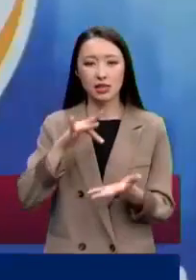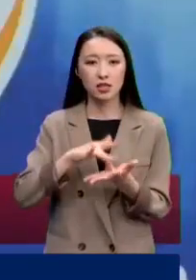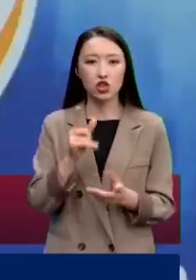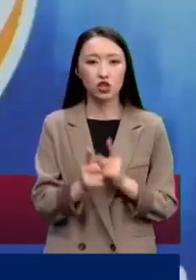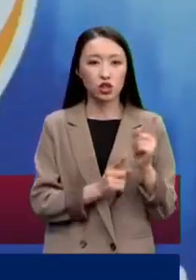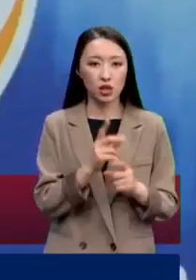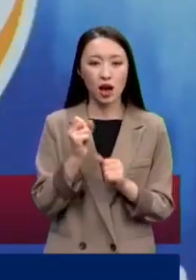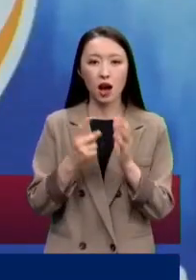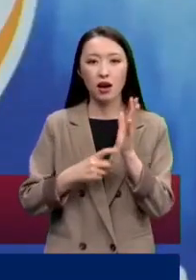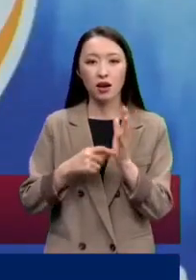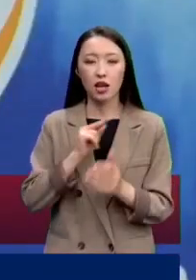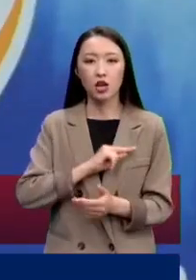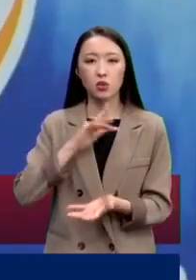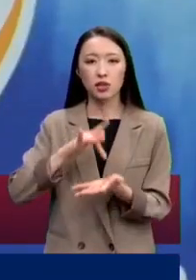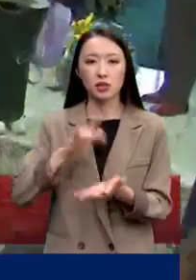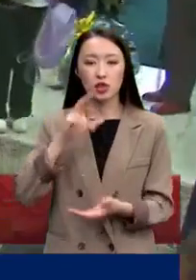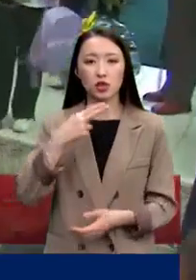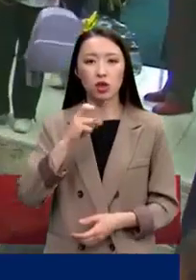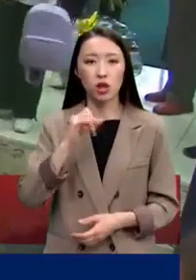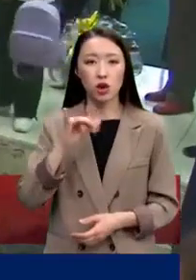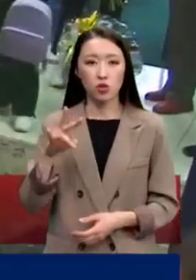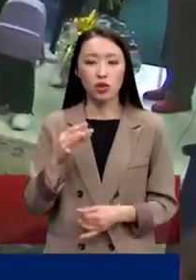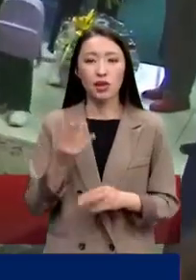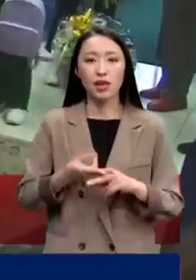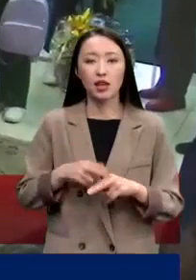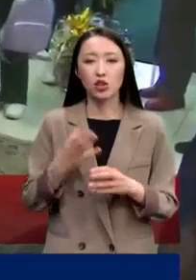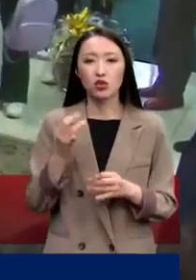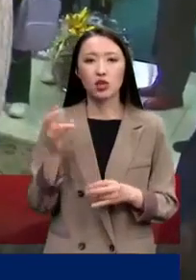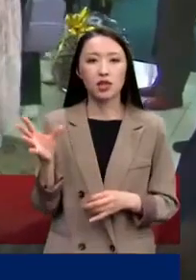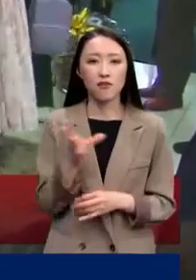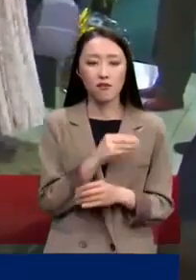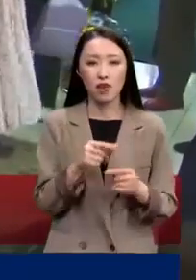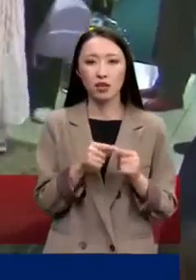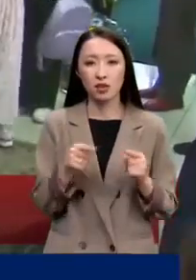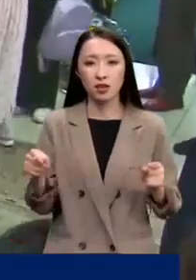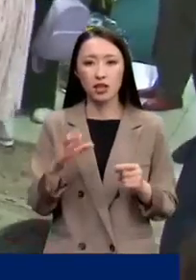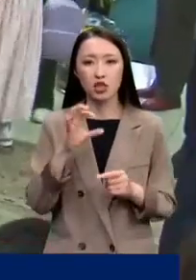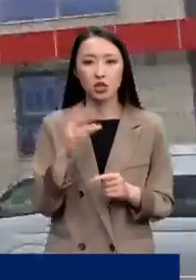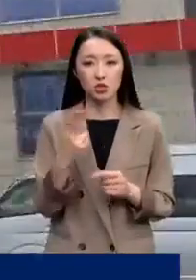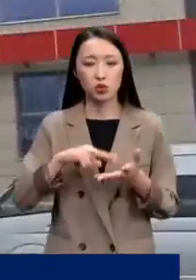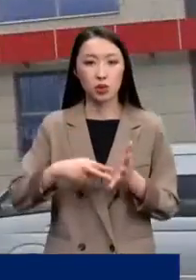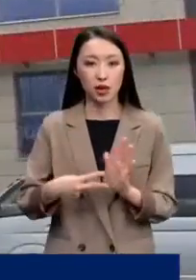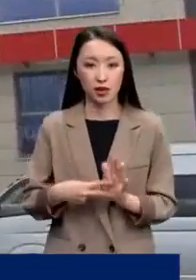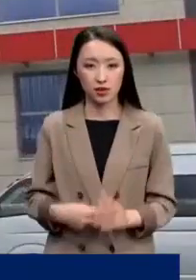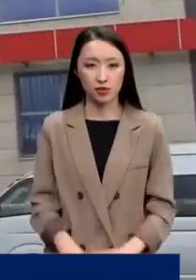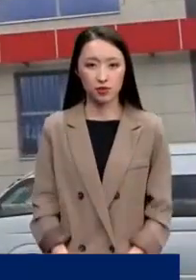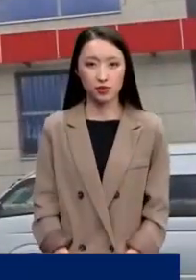в Караганде работает центр для детей с синдромом Дауна. И это еще не весь перечень реализуемых социальных проектов.